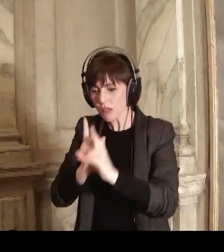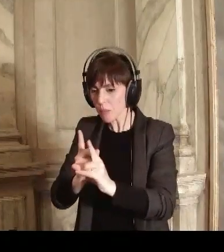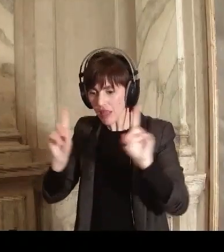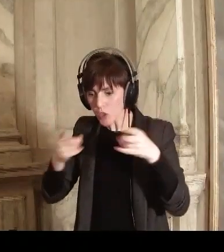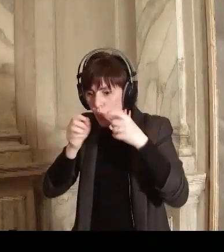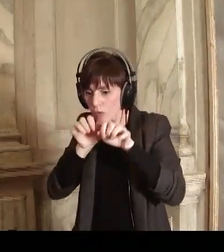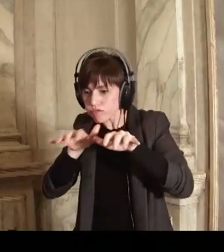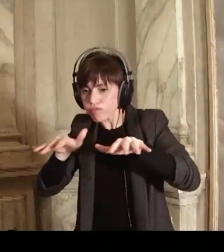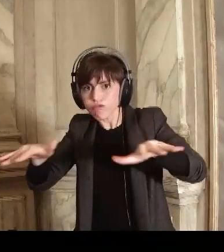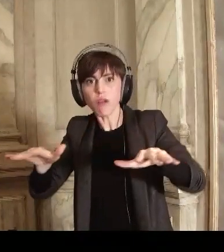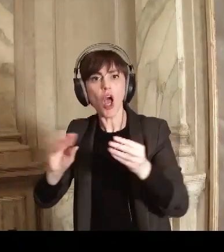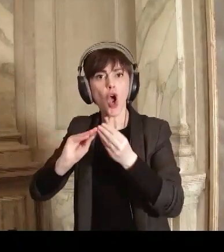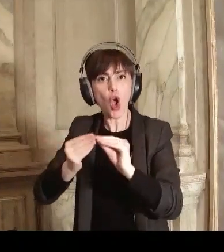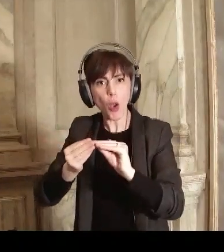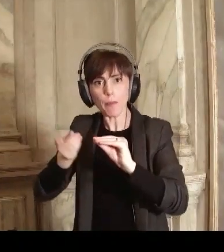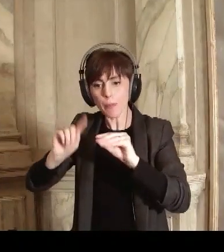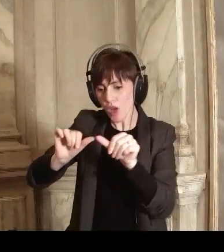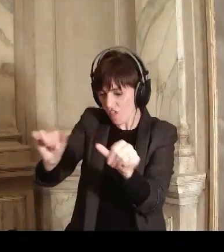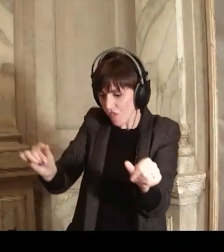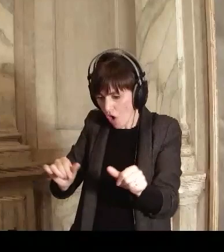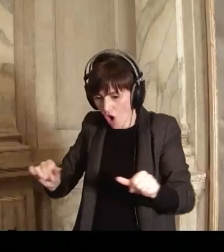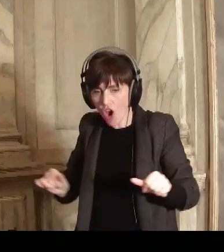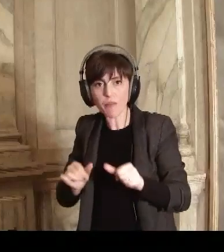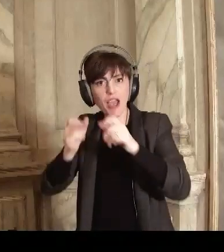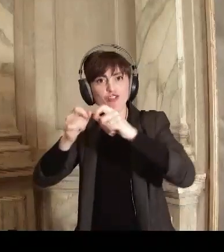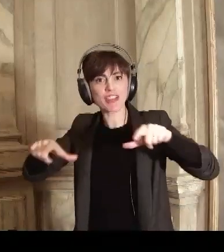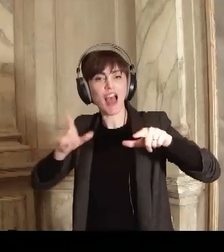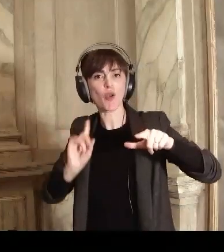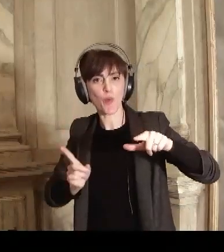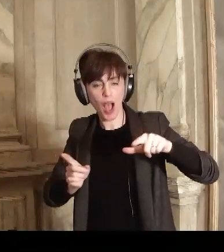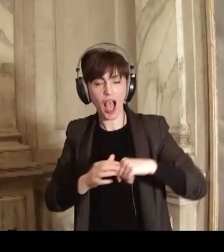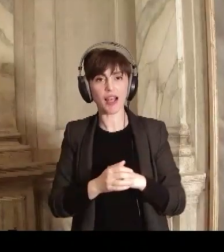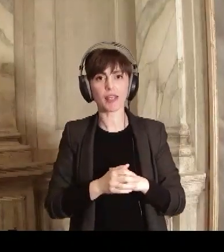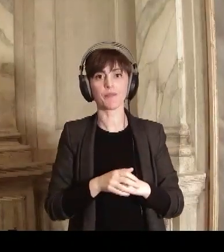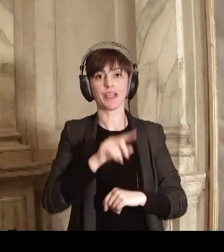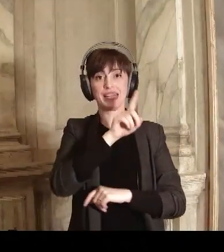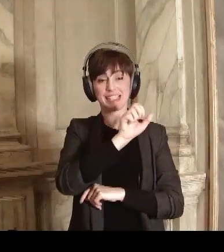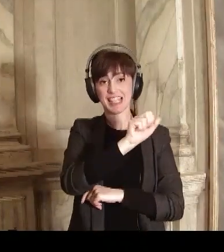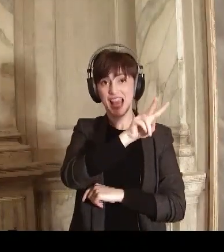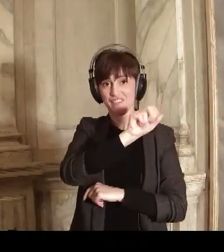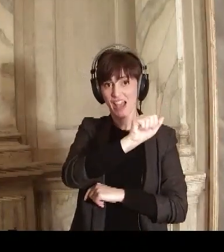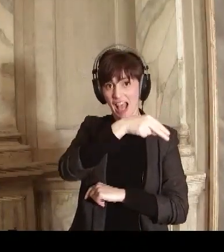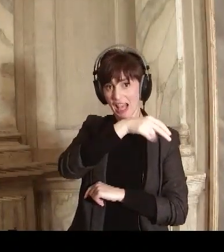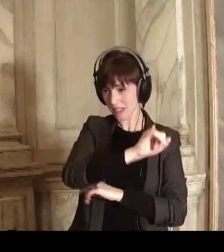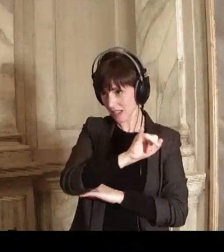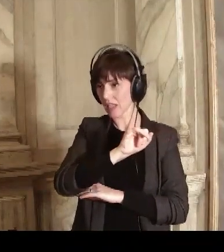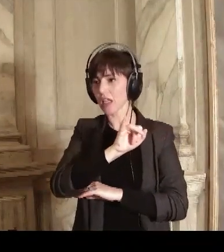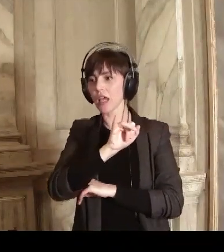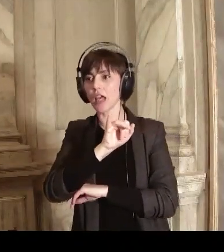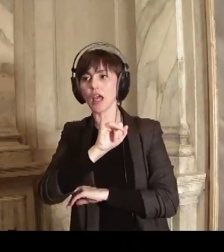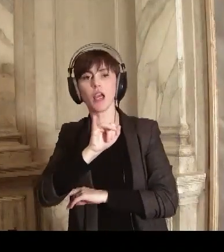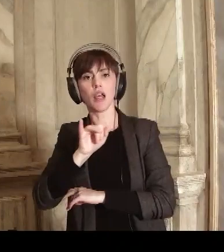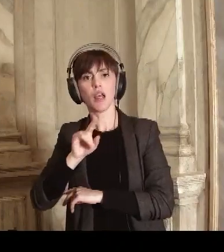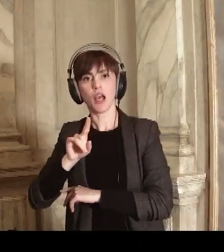questa sezione Andrea Liberovici e Paolo Zavagna, 2 compositori veneziani, presentano Sound of Venice No. 2, in riferimento a